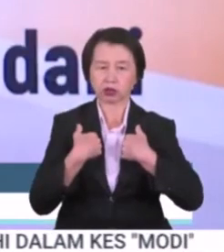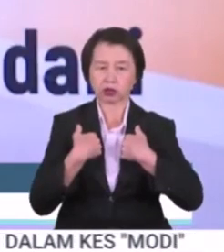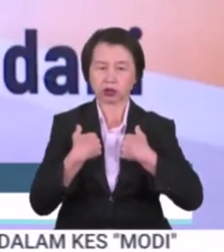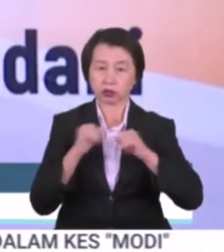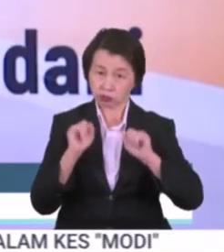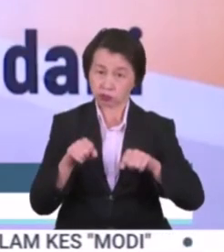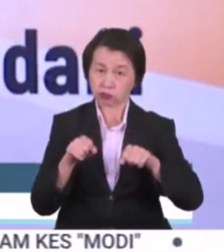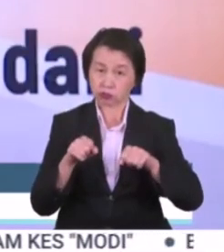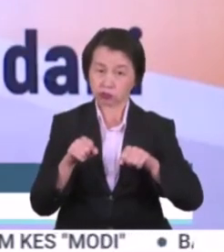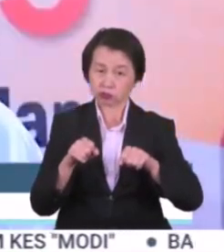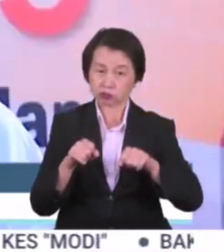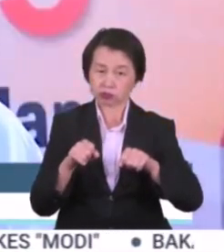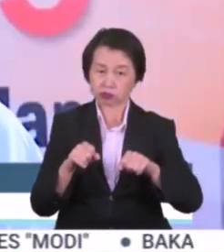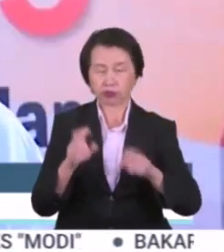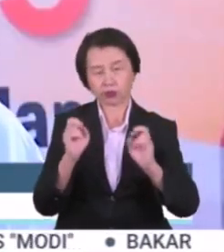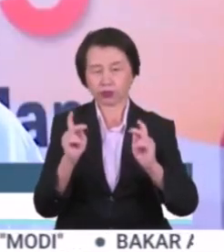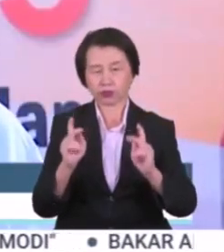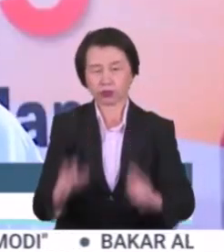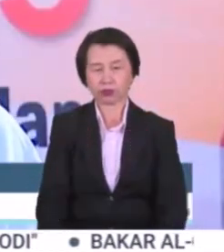Boleh.